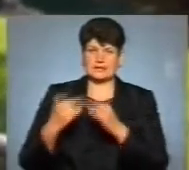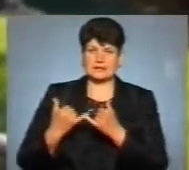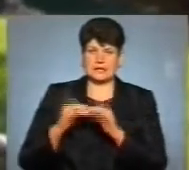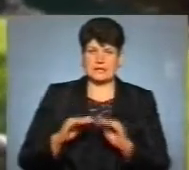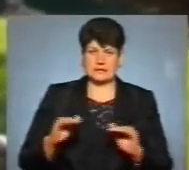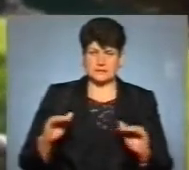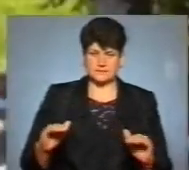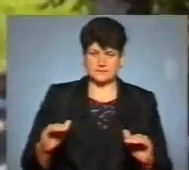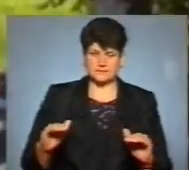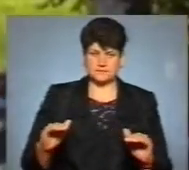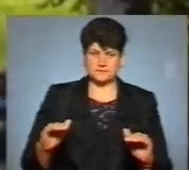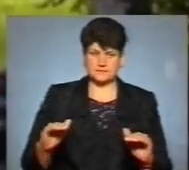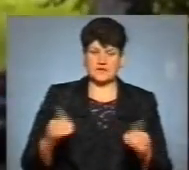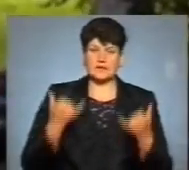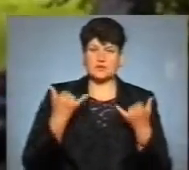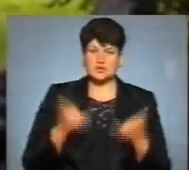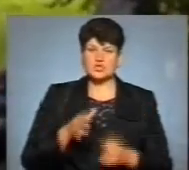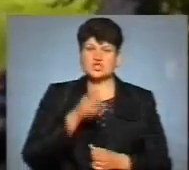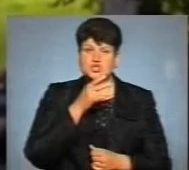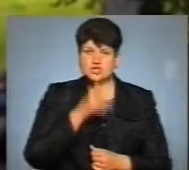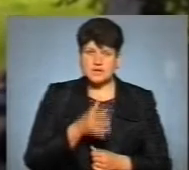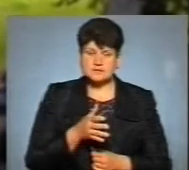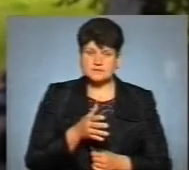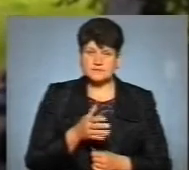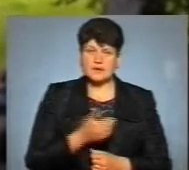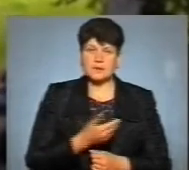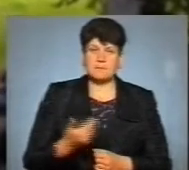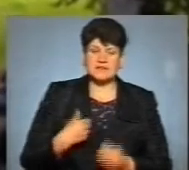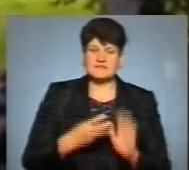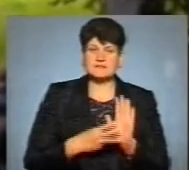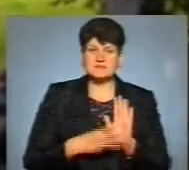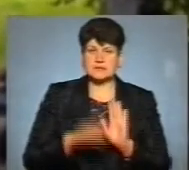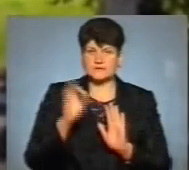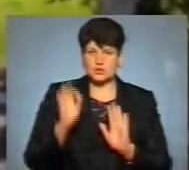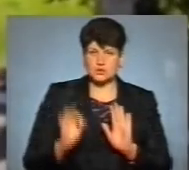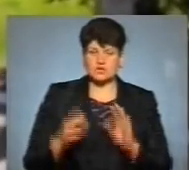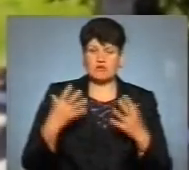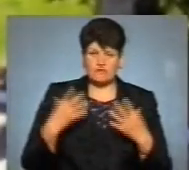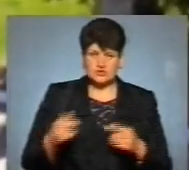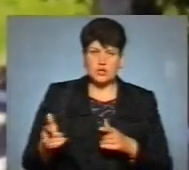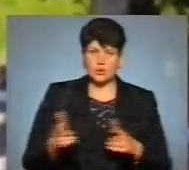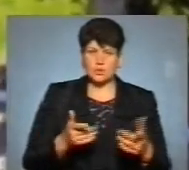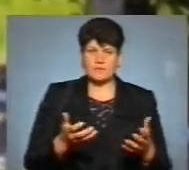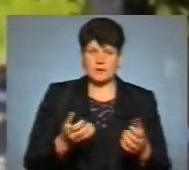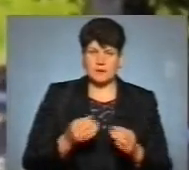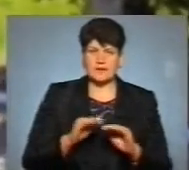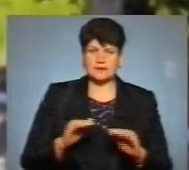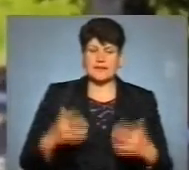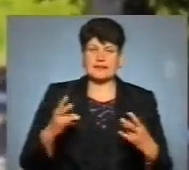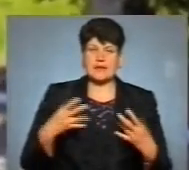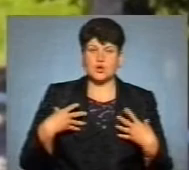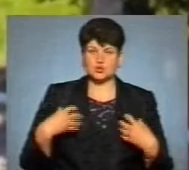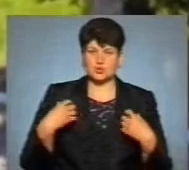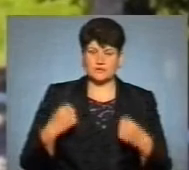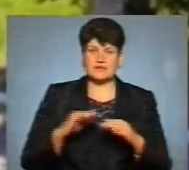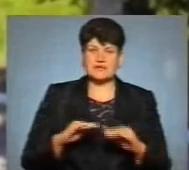Олюхно. На сьогоднішній час ми на 80% вже готові приймати дітей на оздоровлення.